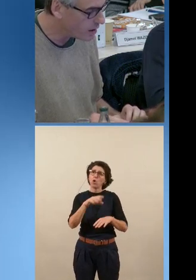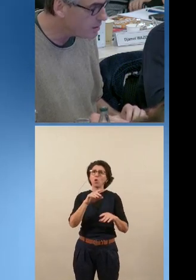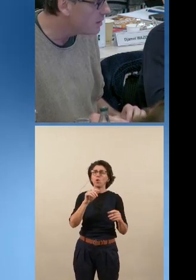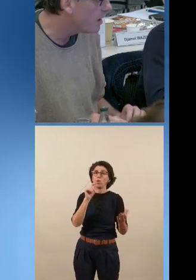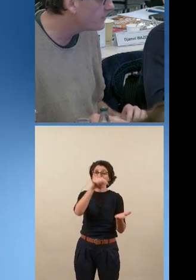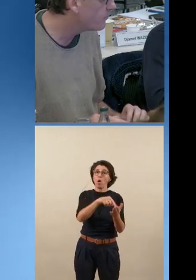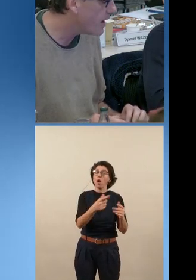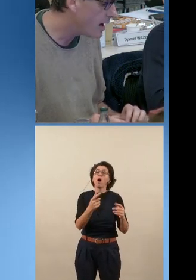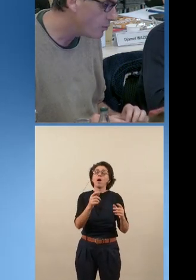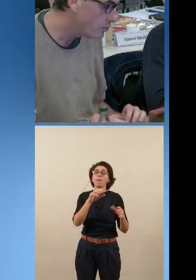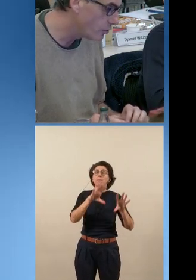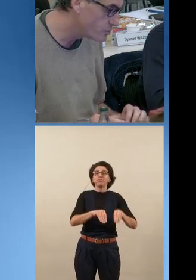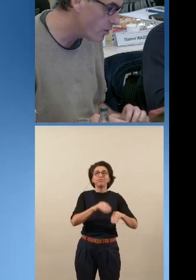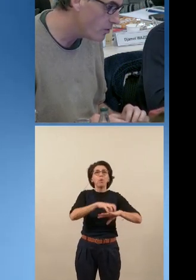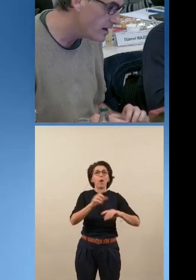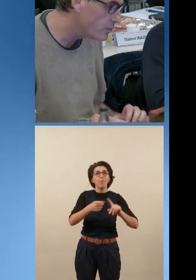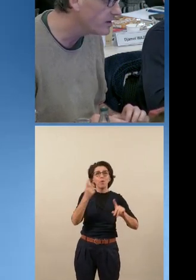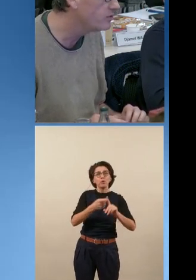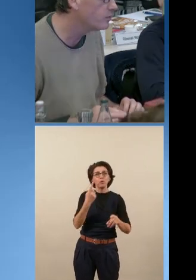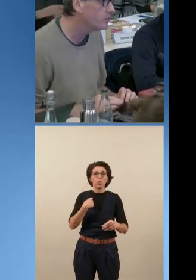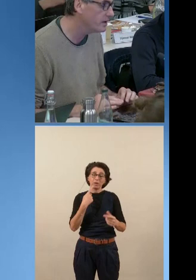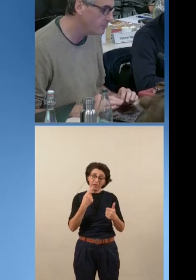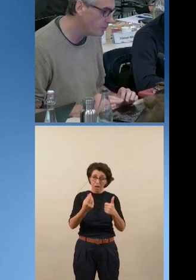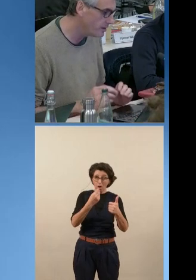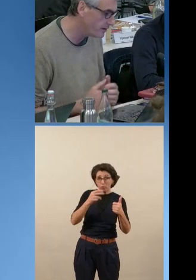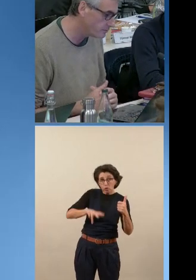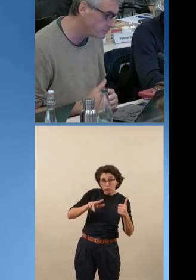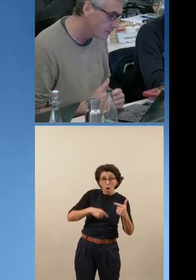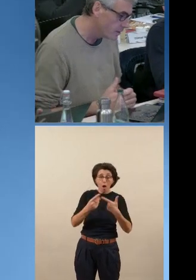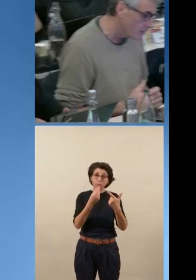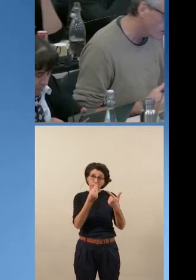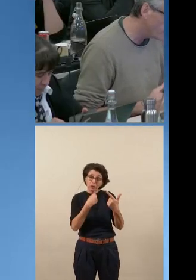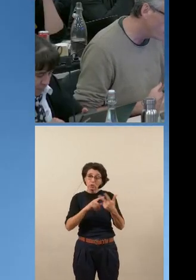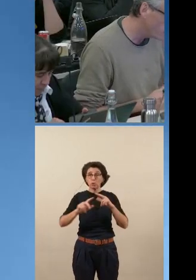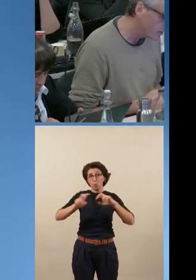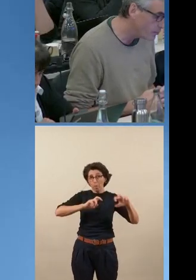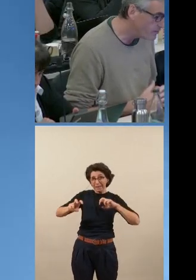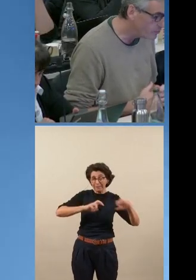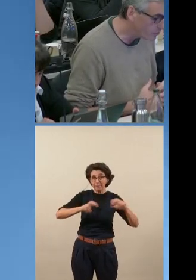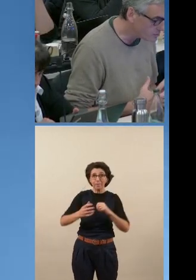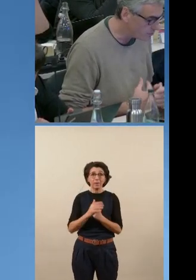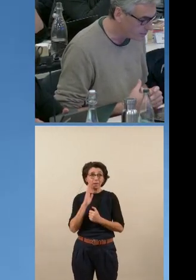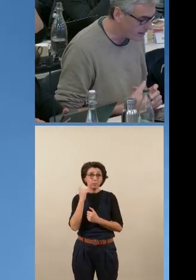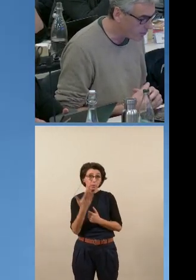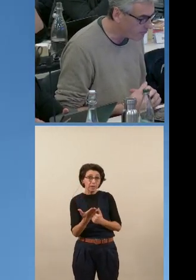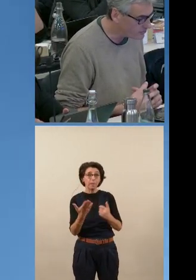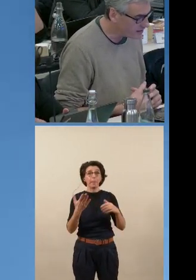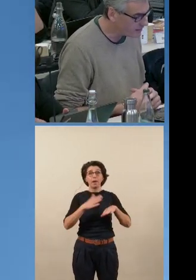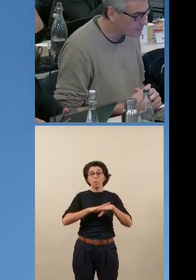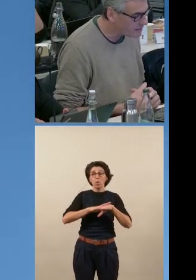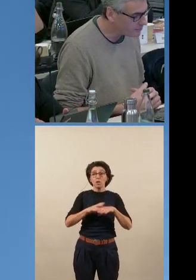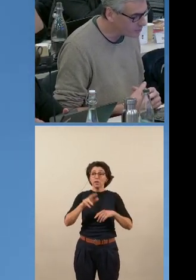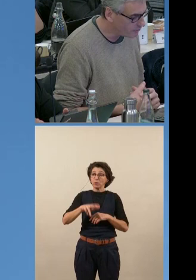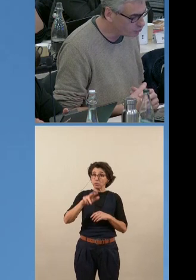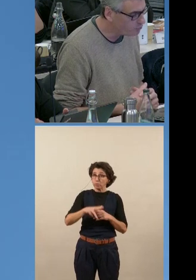grenoblois à savoir le logement l'alimentation et lesmobilités ainsi donc la politique du logement elle est renforcée